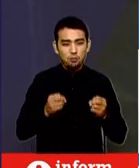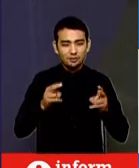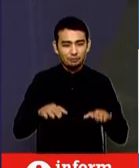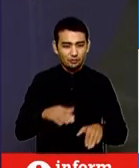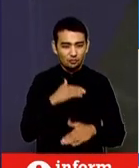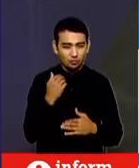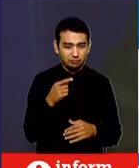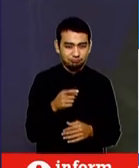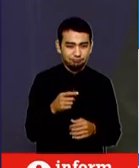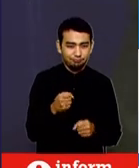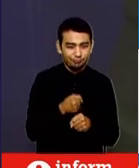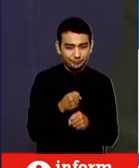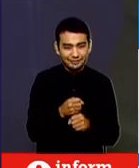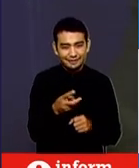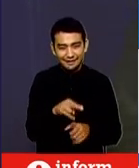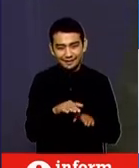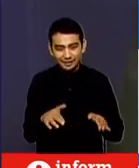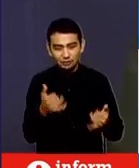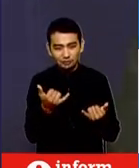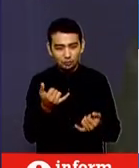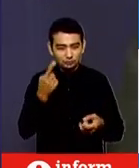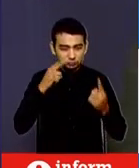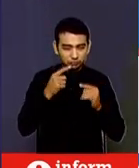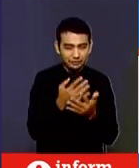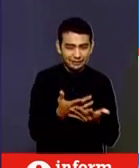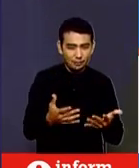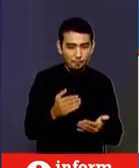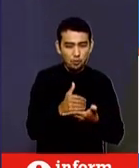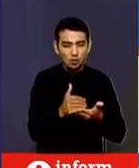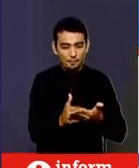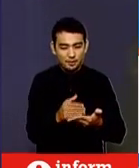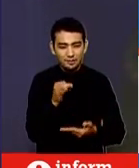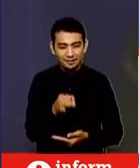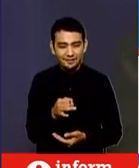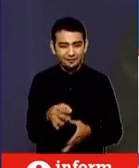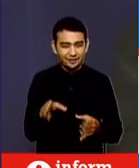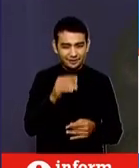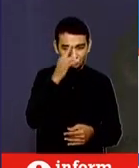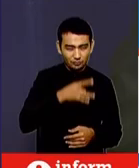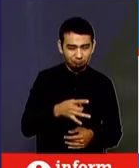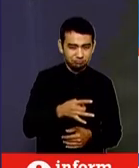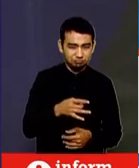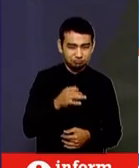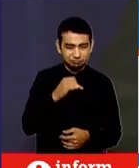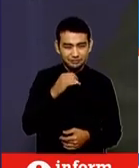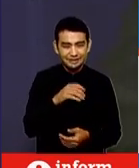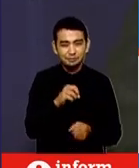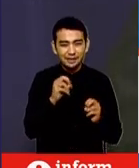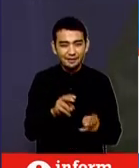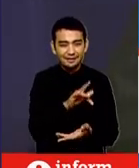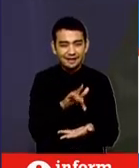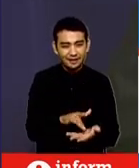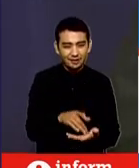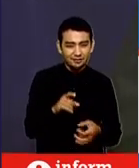Для создания безопасной среды для детей сегодня разрабатывается несколько программ. Так, в 7 регионах республики работают специальные центры по